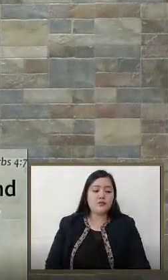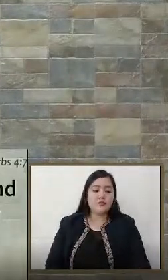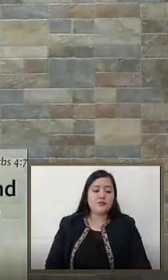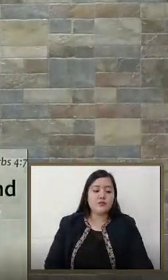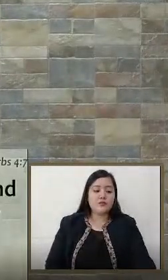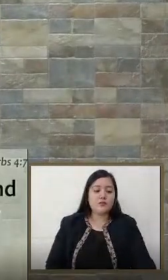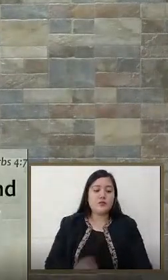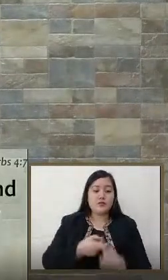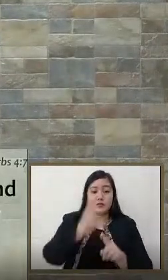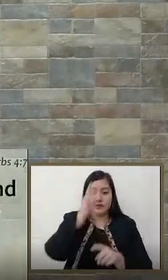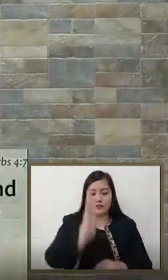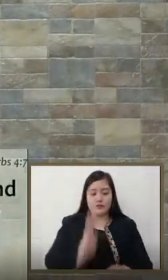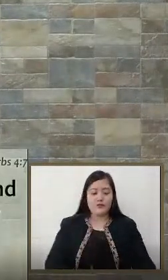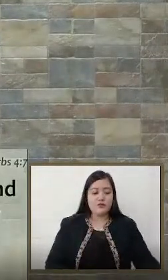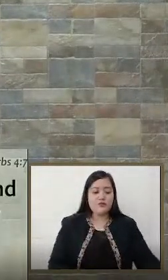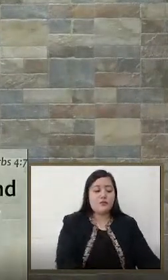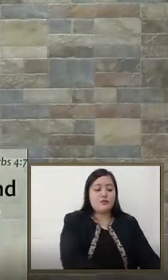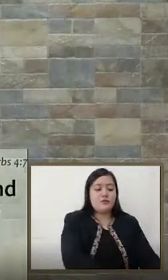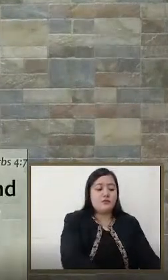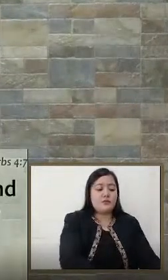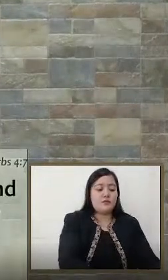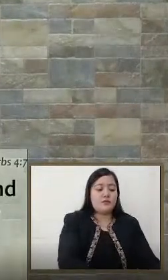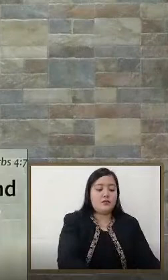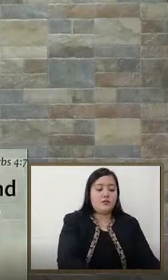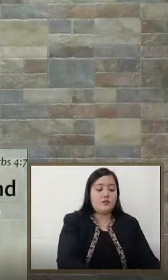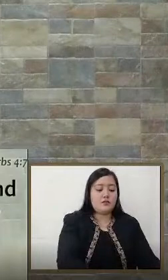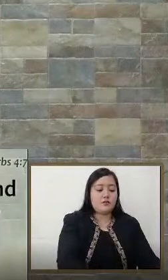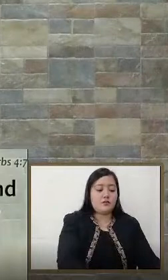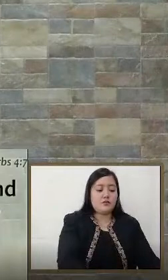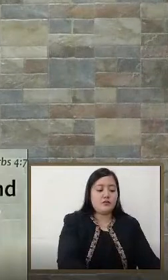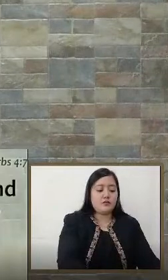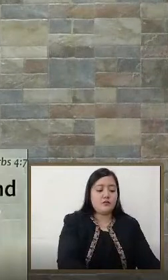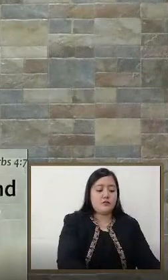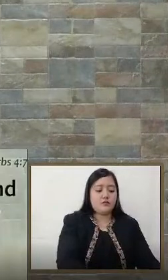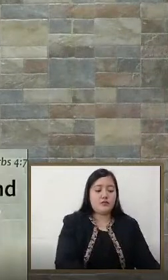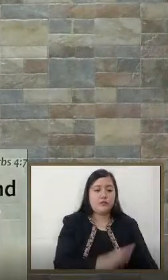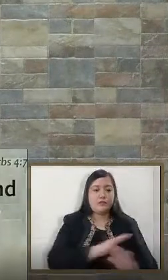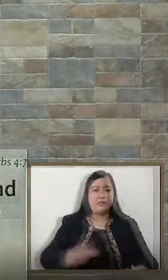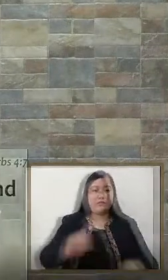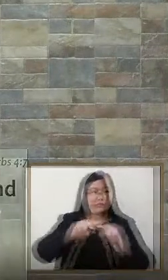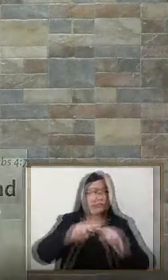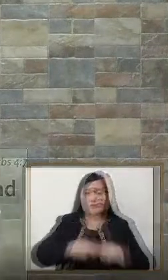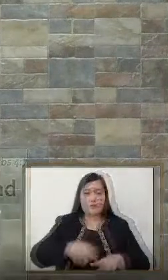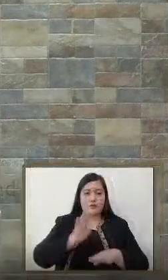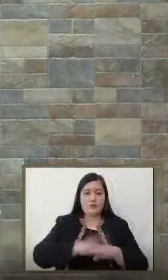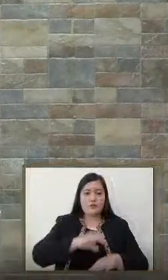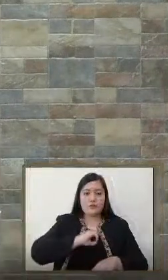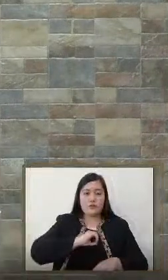from God. Huwag kang mag-rely sa sarili nating kaalaman. Believe me.